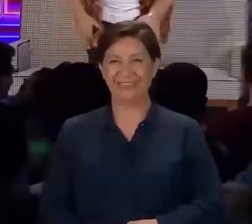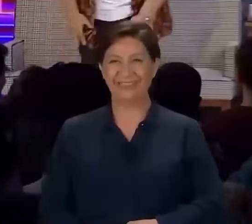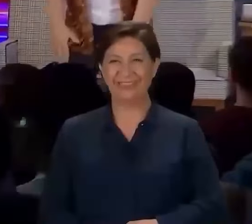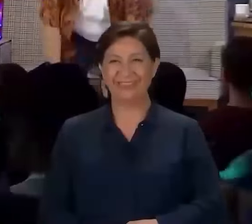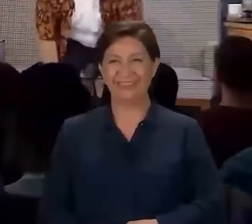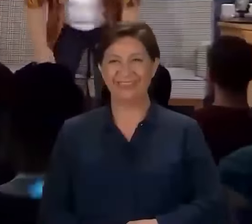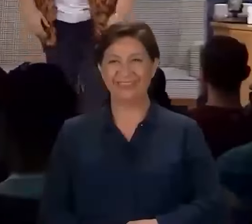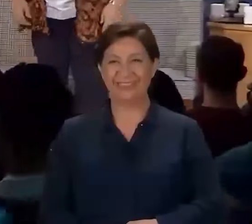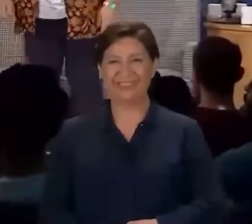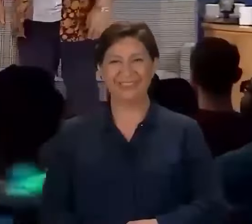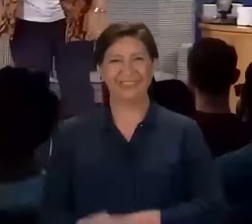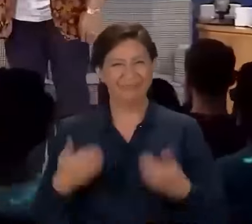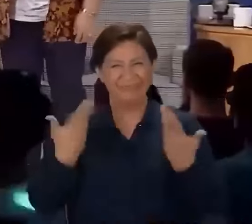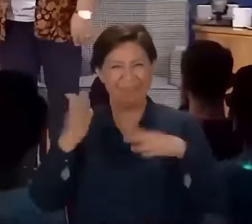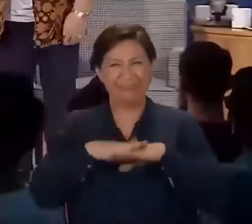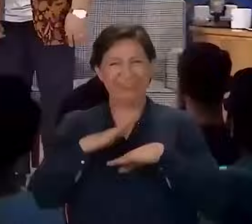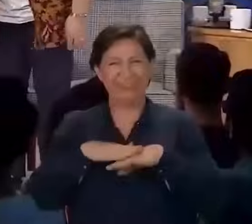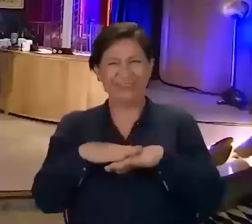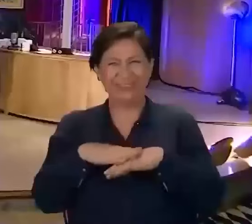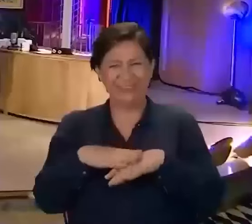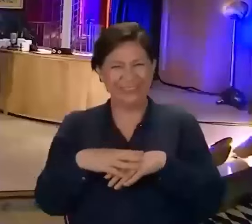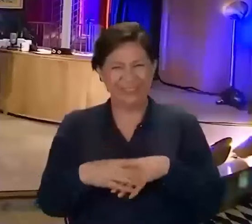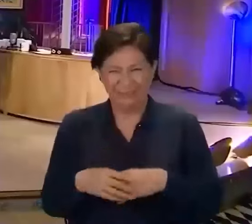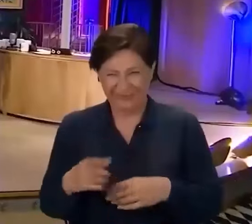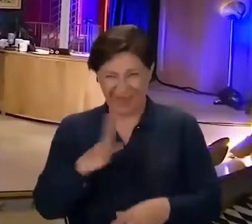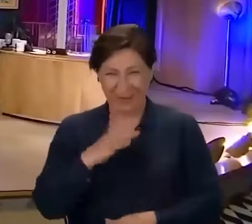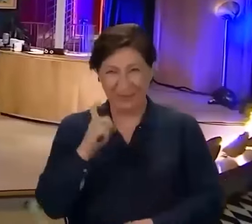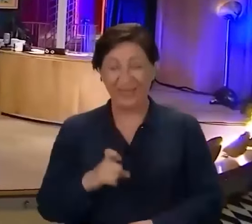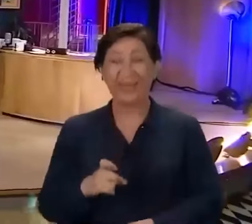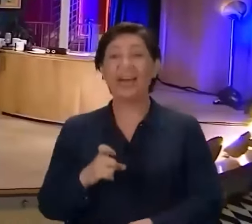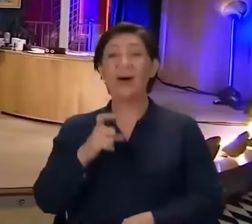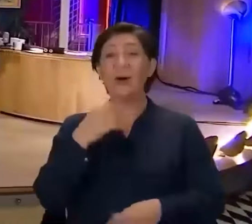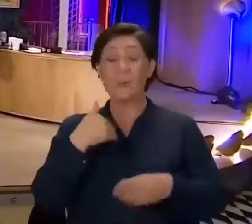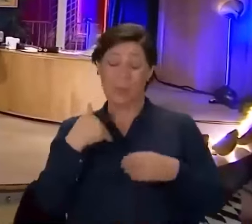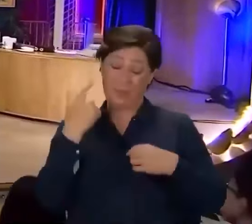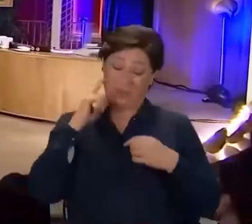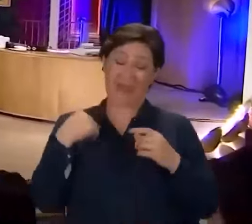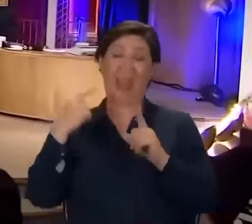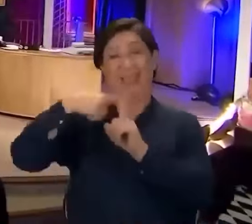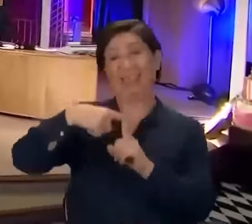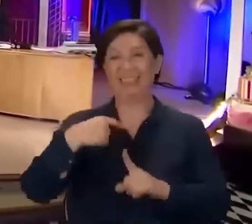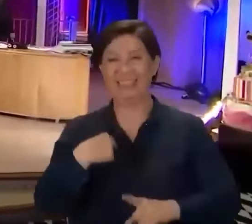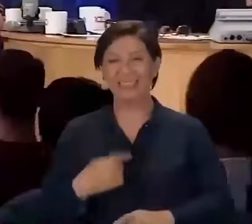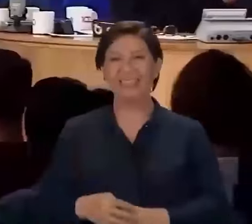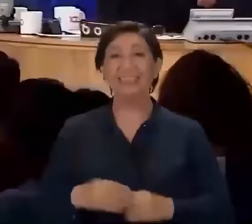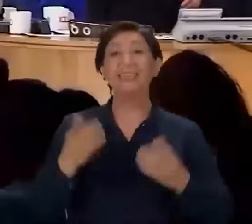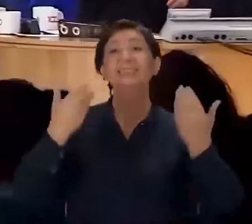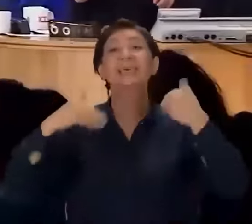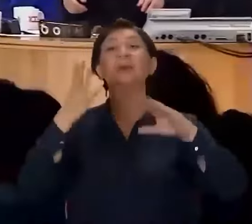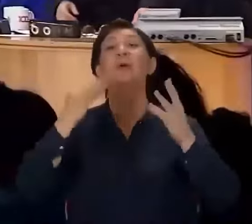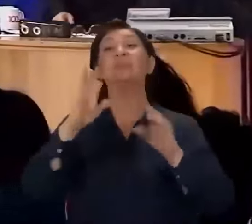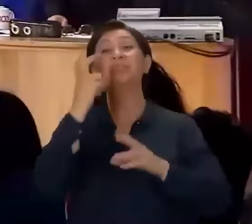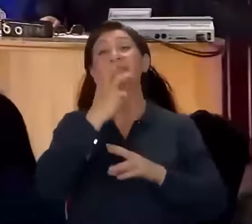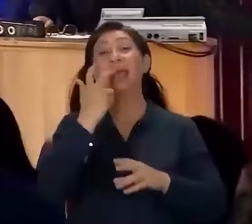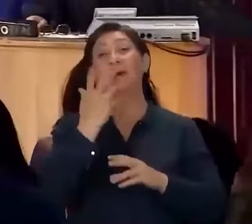toes. Ne yapıyoruz biz ya? Bu da mı vardı? O yorumunu tabii ki Bülent abicim. Sadece dansa olmaz, şarkıyı